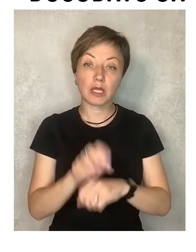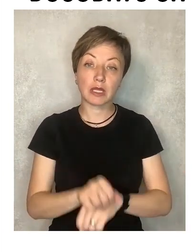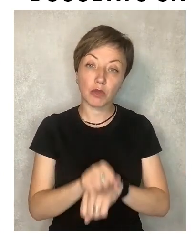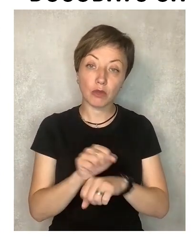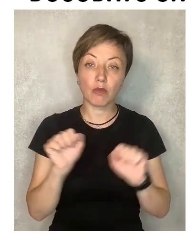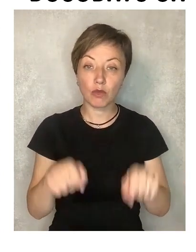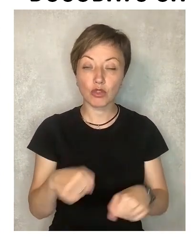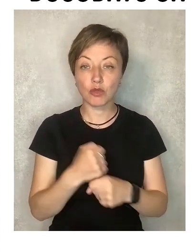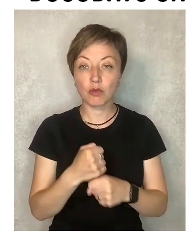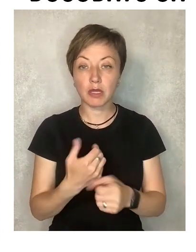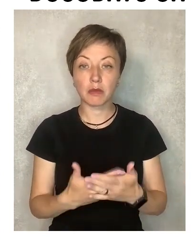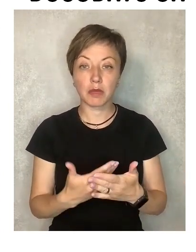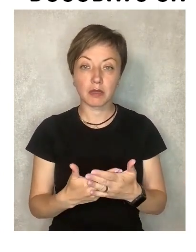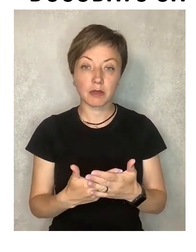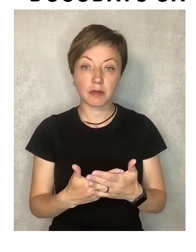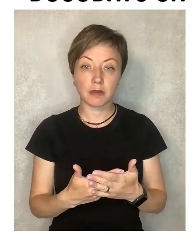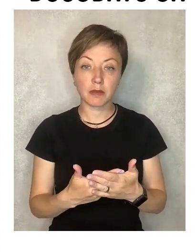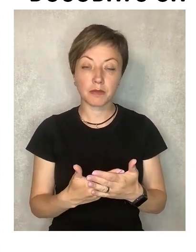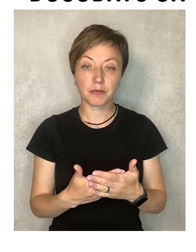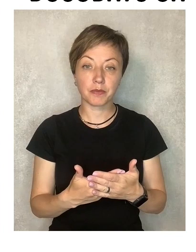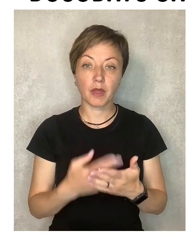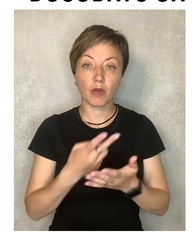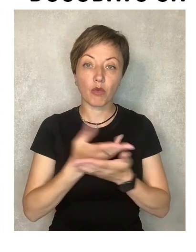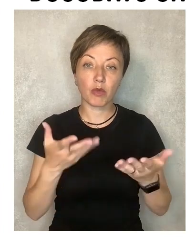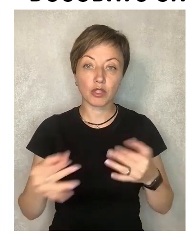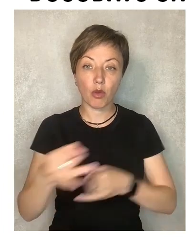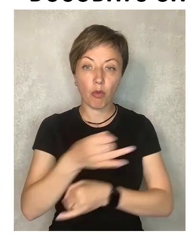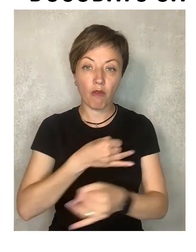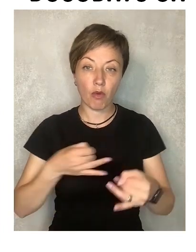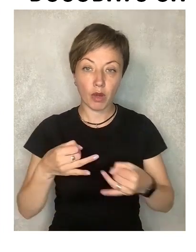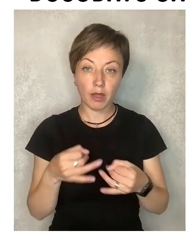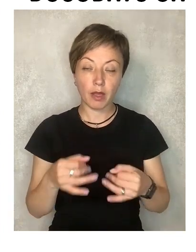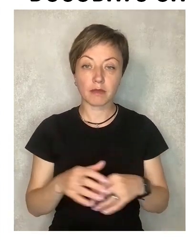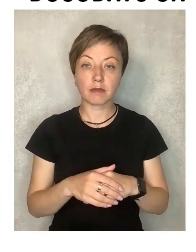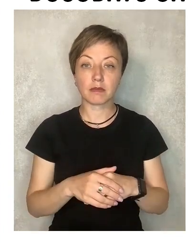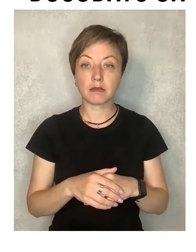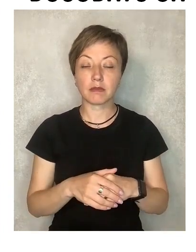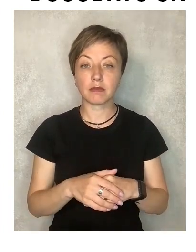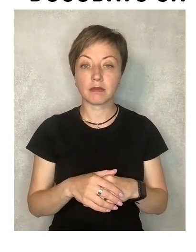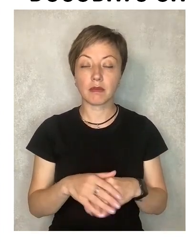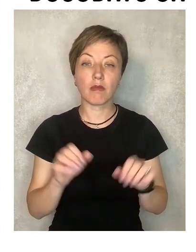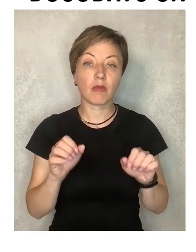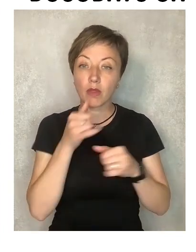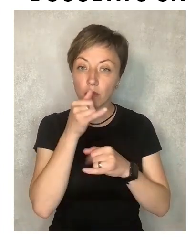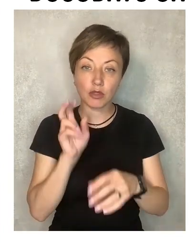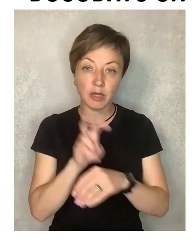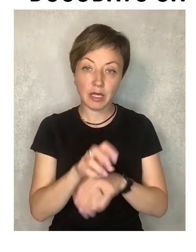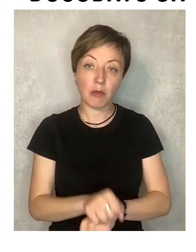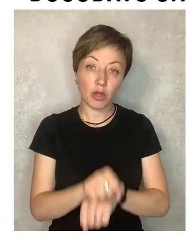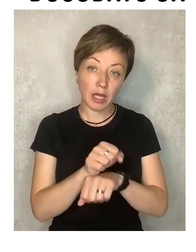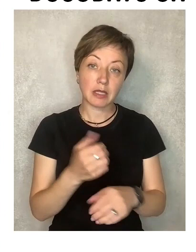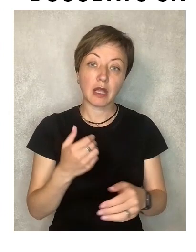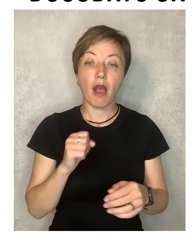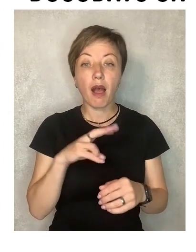зробити, не знаю, публічне обговорення, панельну дискусію. Ми не можемо піти на протест, але ми можемо